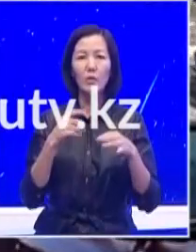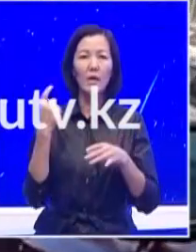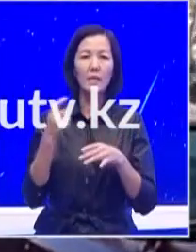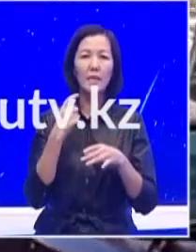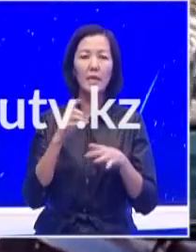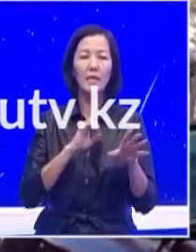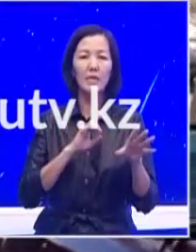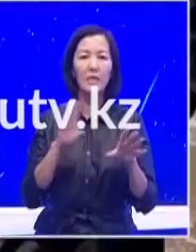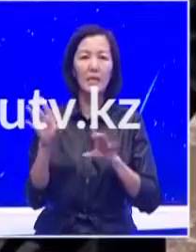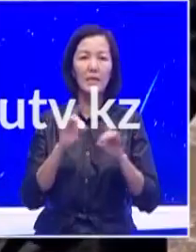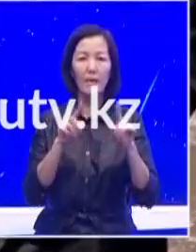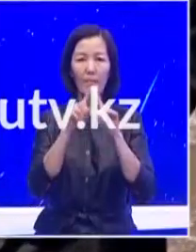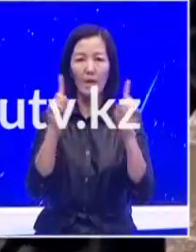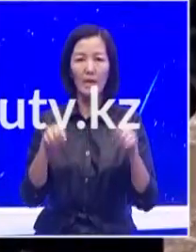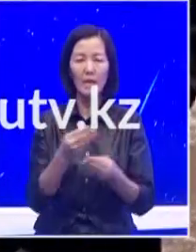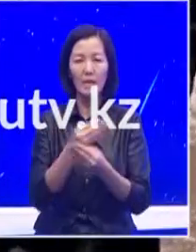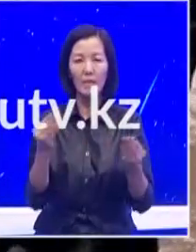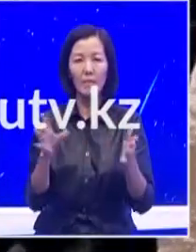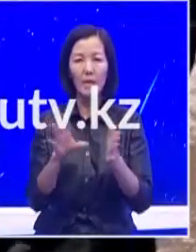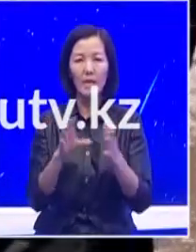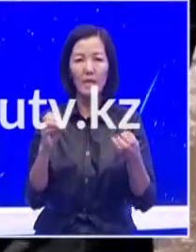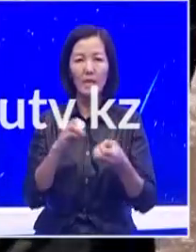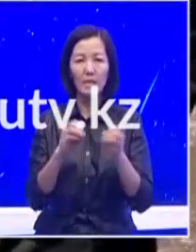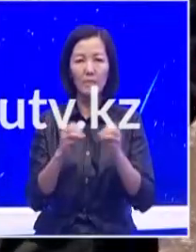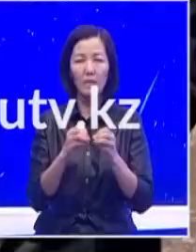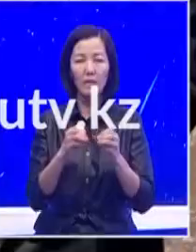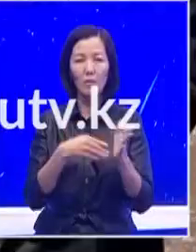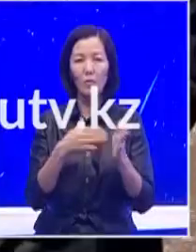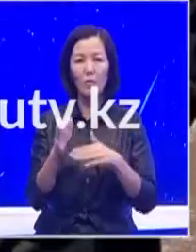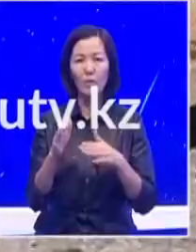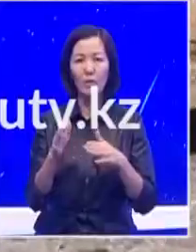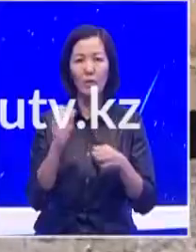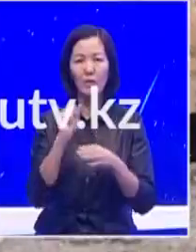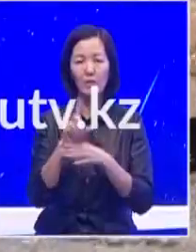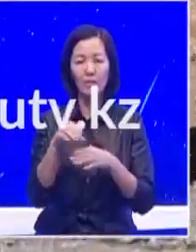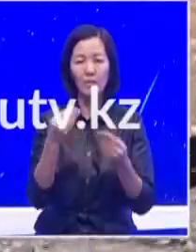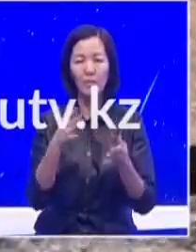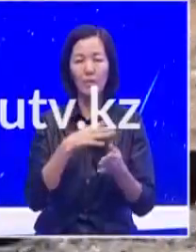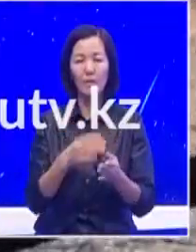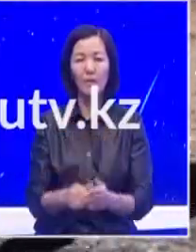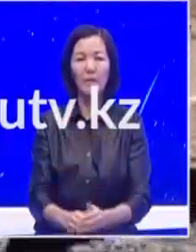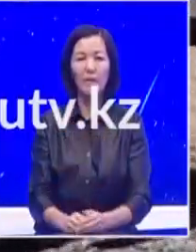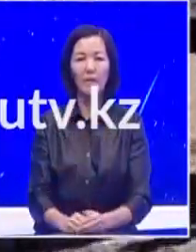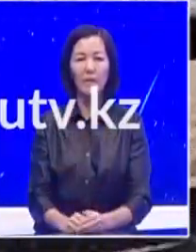иелеріне жадынамалар үлестіріп, көліктегі электр сымдарын, ақаулықтарын жою жөнінде кеңес берді.